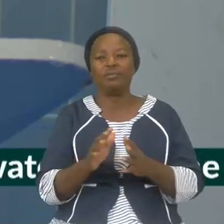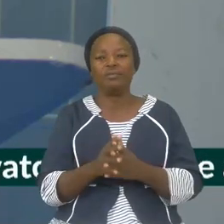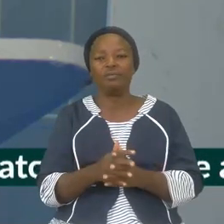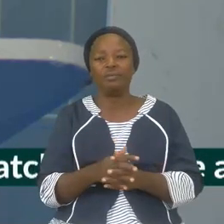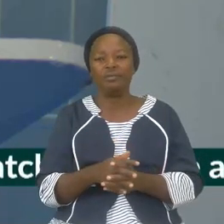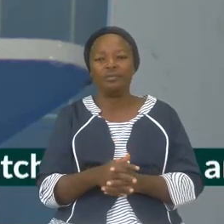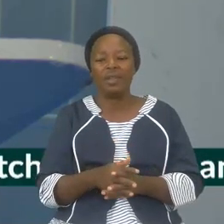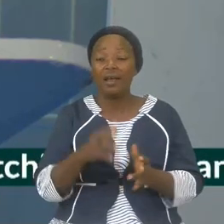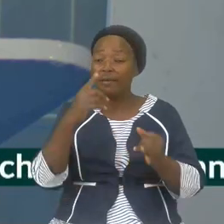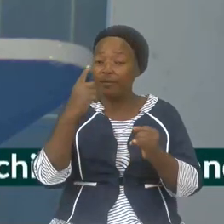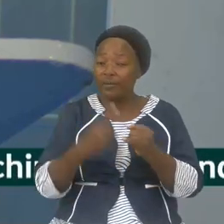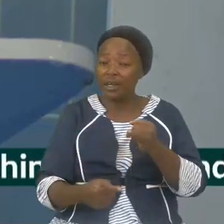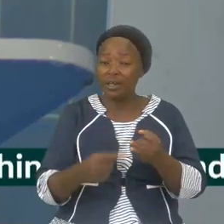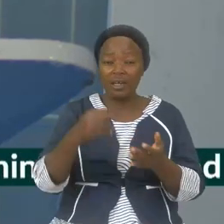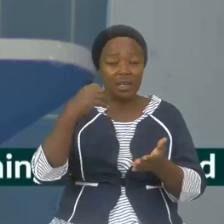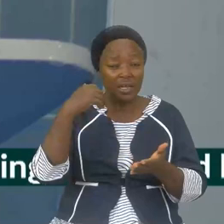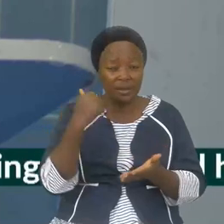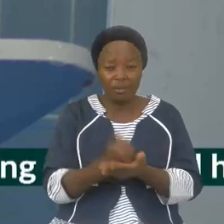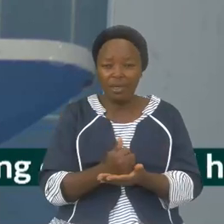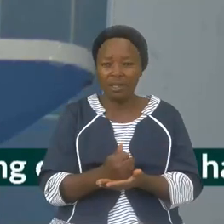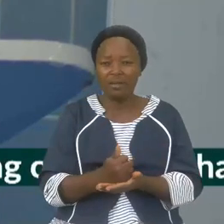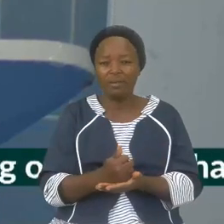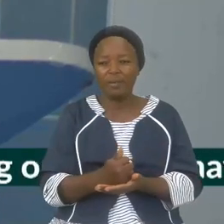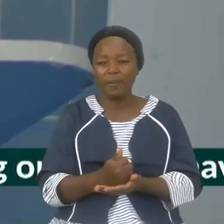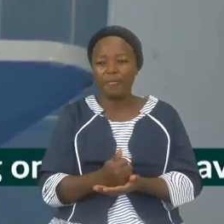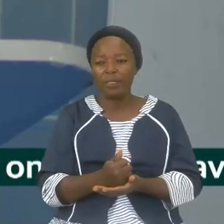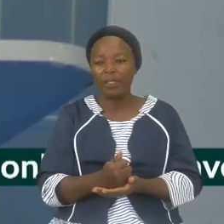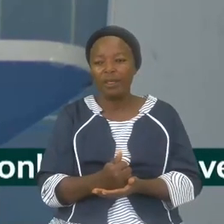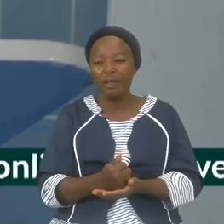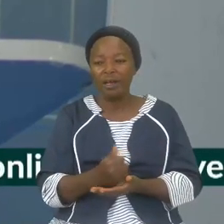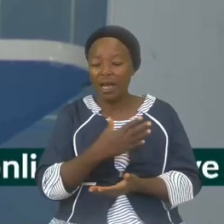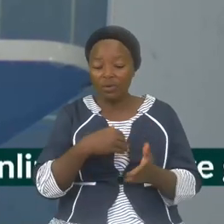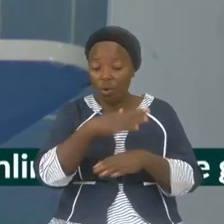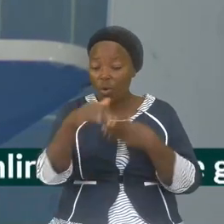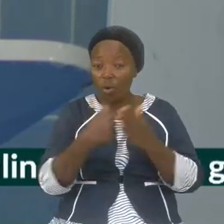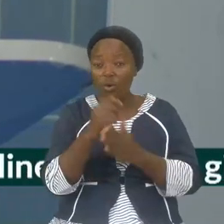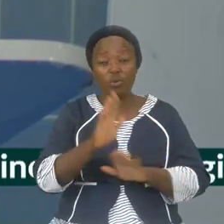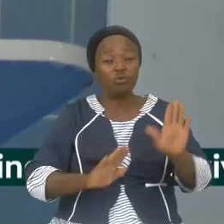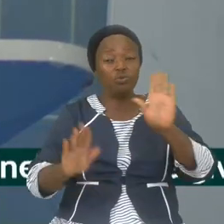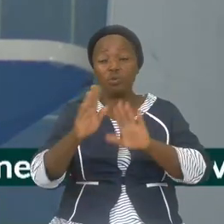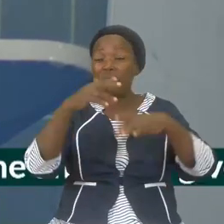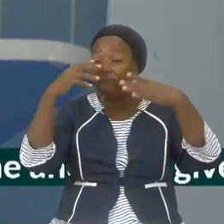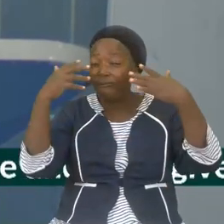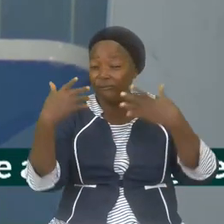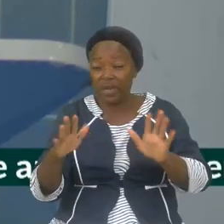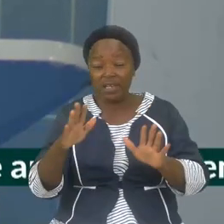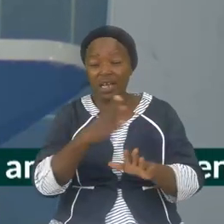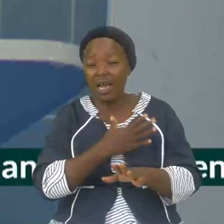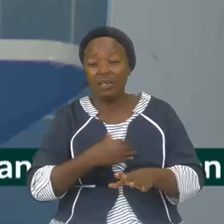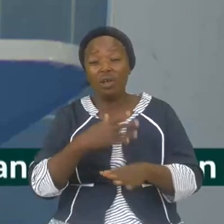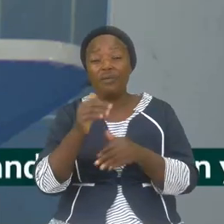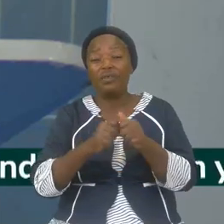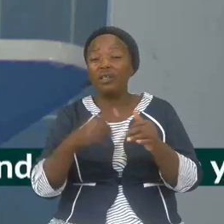avec le dernier amen, dernier amen, dernier miracle,